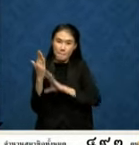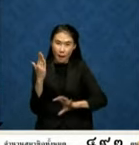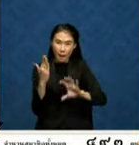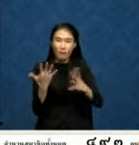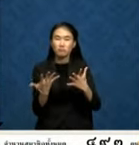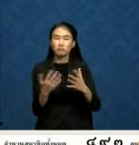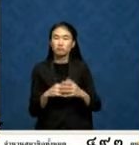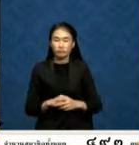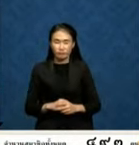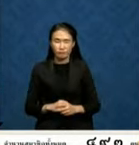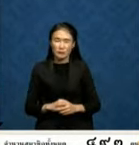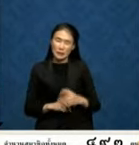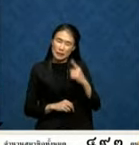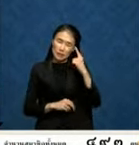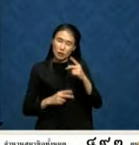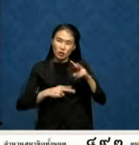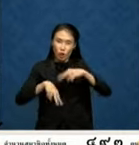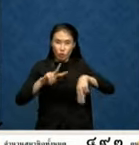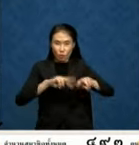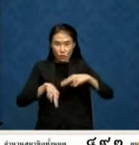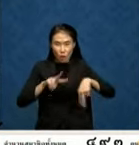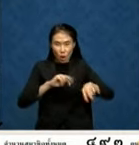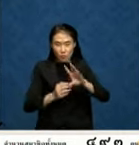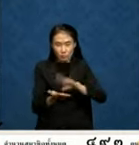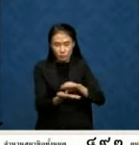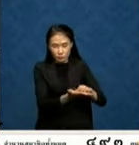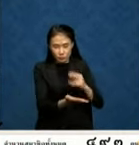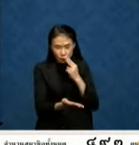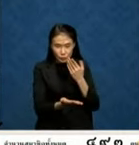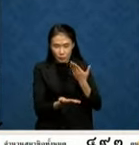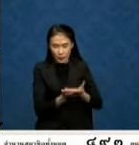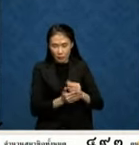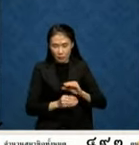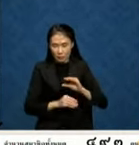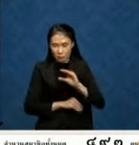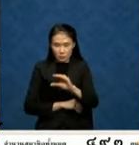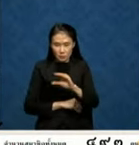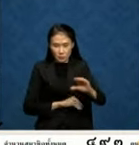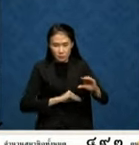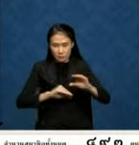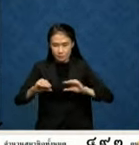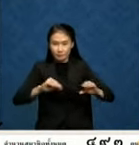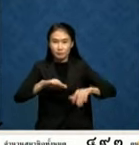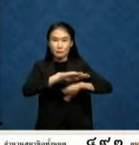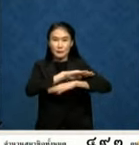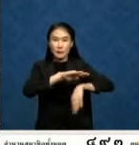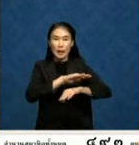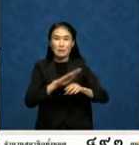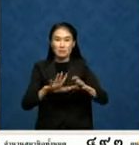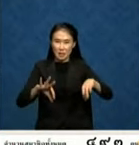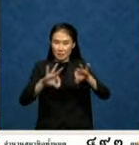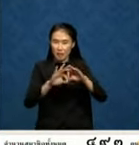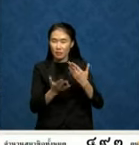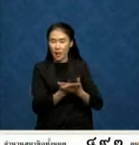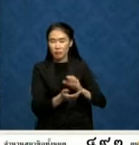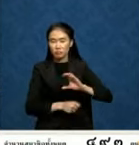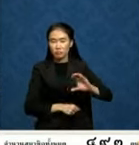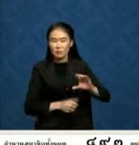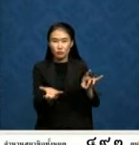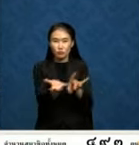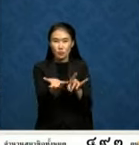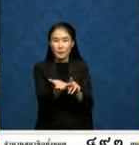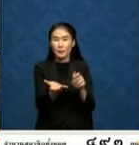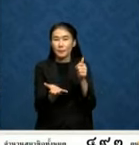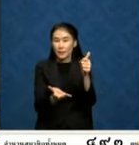ามนะครับเราก็ต้องมีการตรวจตราตรวจสอบนะครับให้การลงทุนนะครับในเรื่องของโครงสร้างพื้นฐานนะครับเป็นไปอย่างมีประสิทธิ